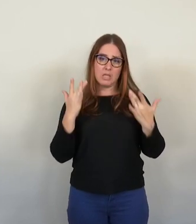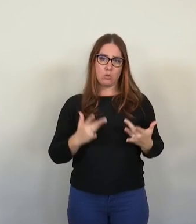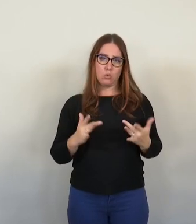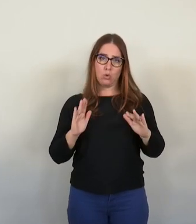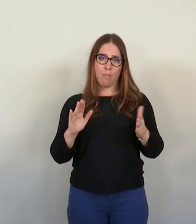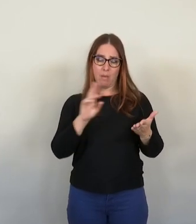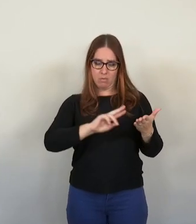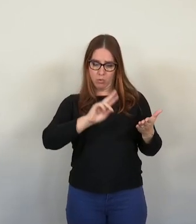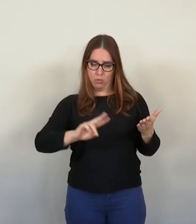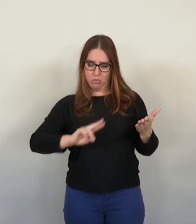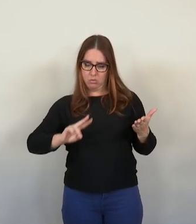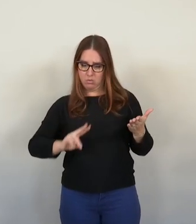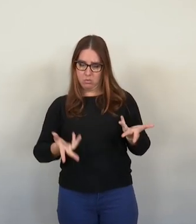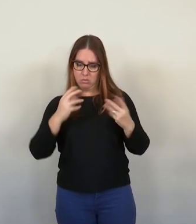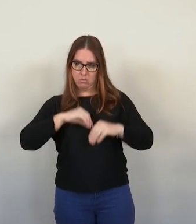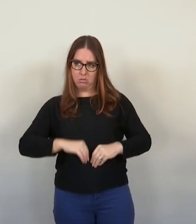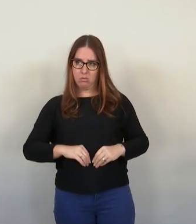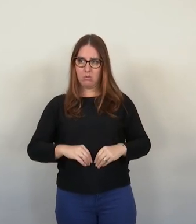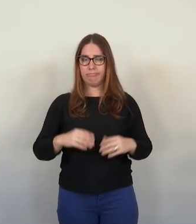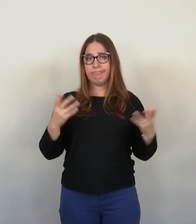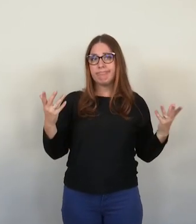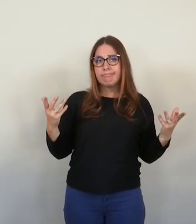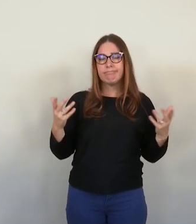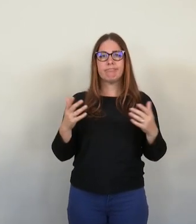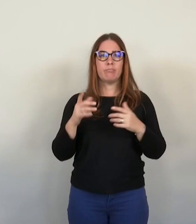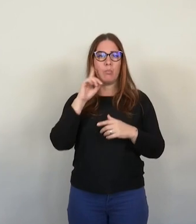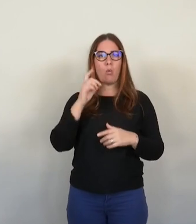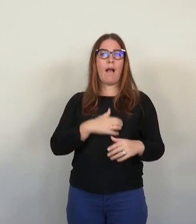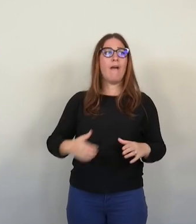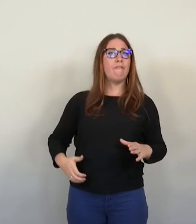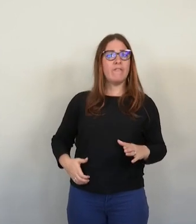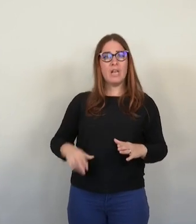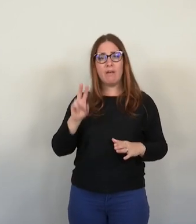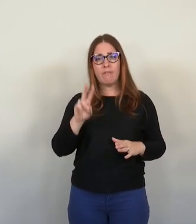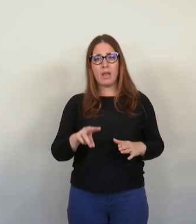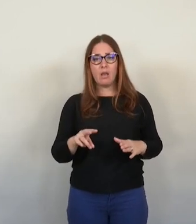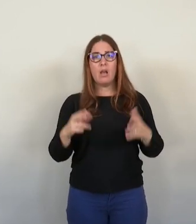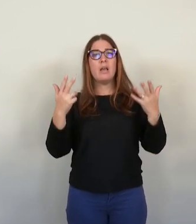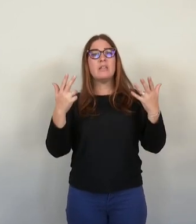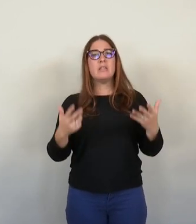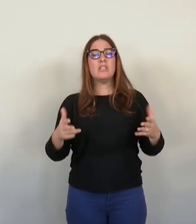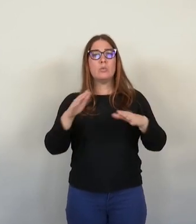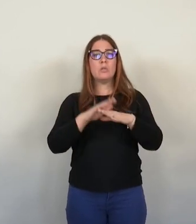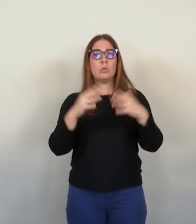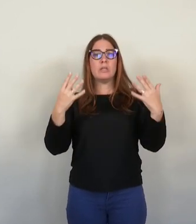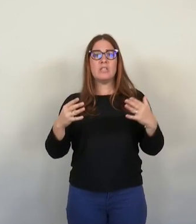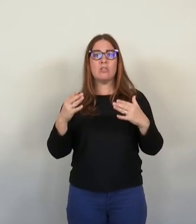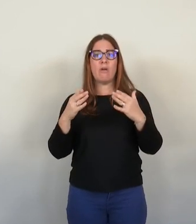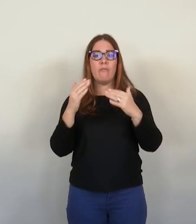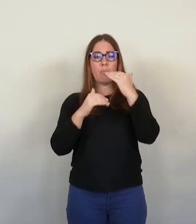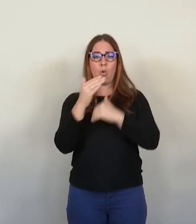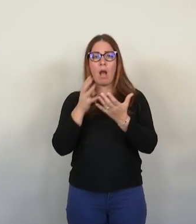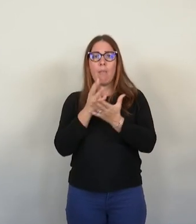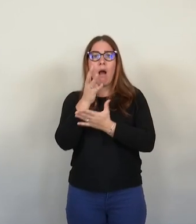à la lecture de la délibération relative à la stratégie alimentaire de notre ville qui pour 18 des 19 axes de travail proposé ne